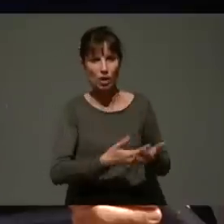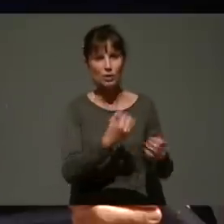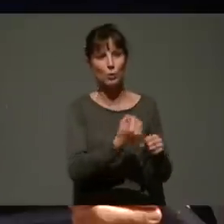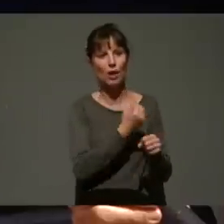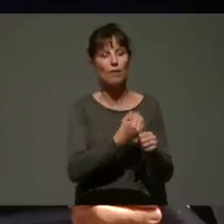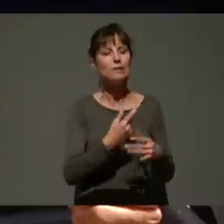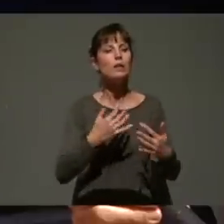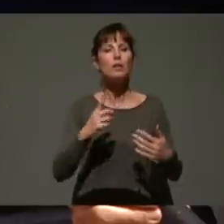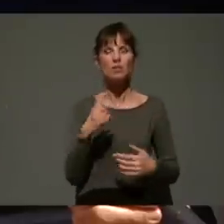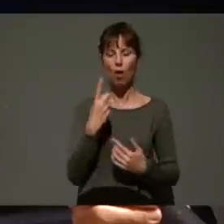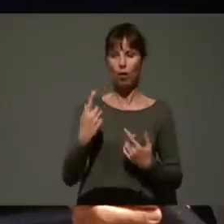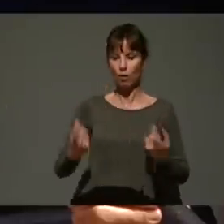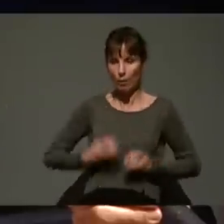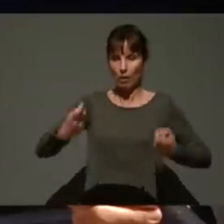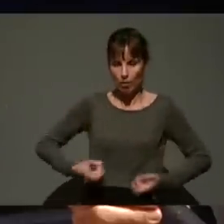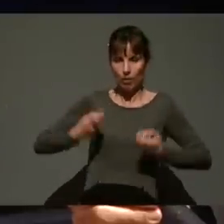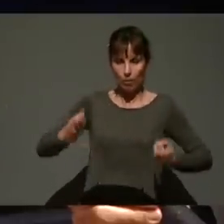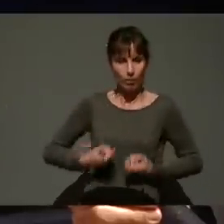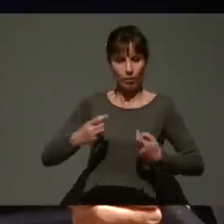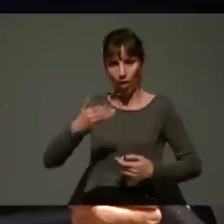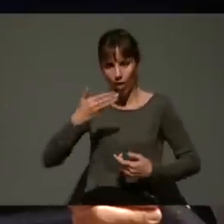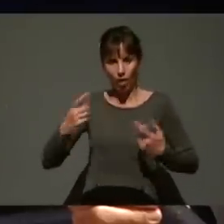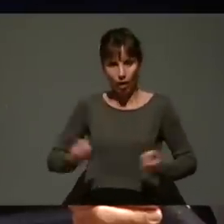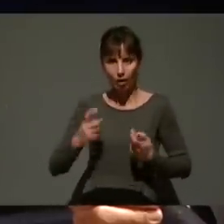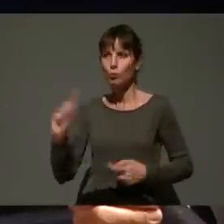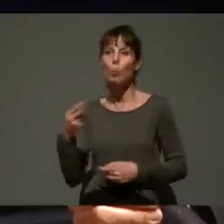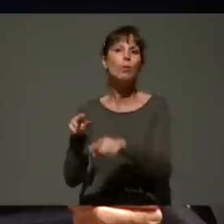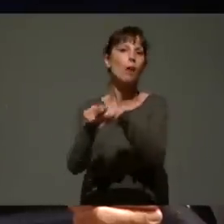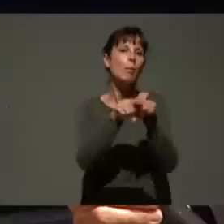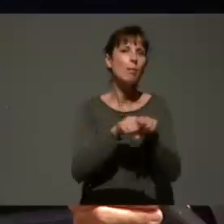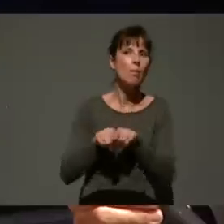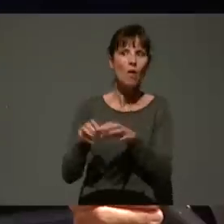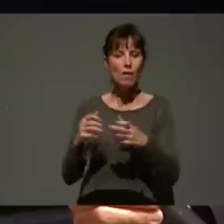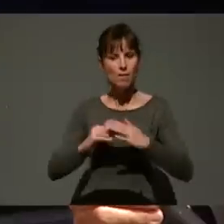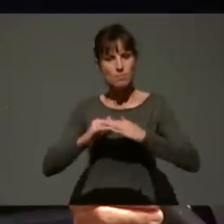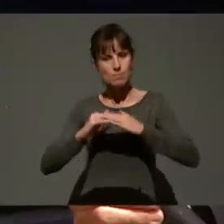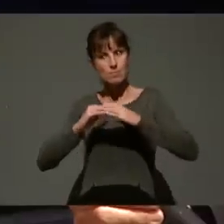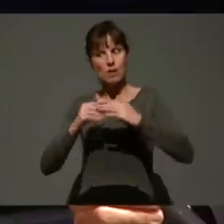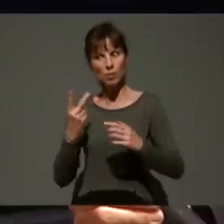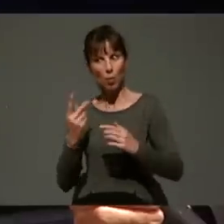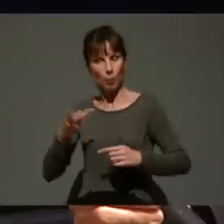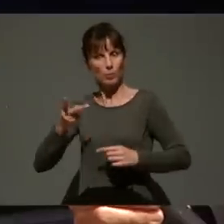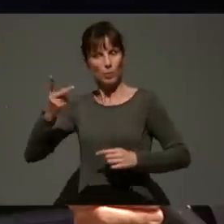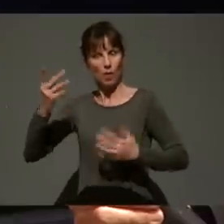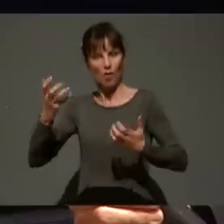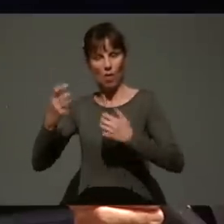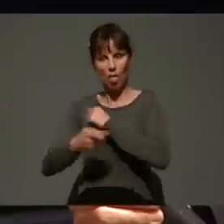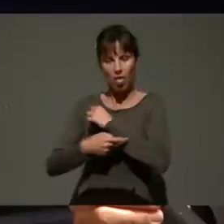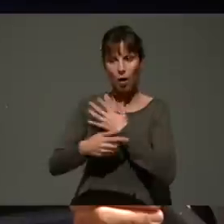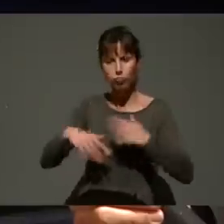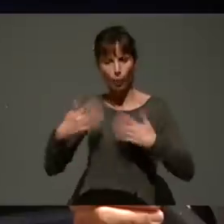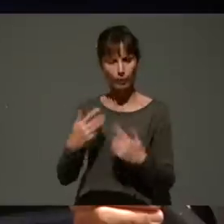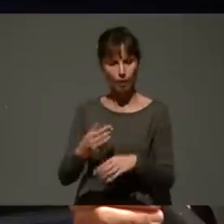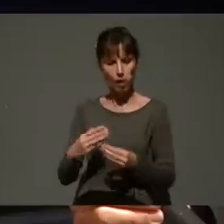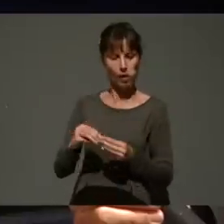quand on s'entraîne seul, je pense qu'on est tous pareils, on a souvent tendance à vouloir faire un petit peu plus, à vouloir faire les 5-10